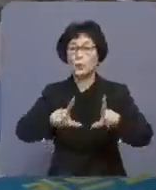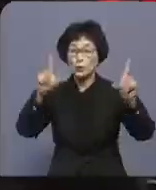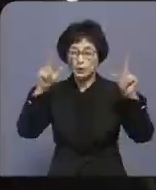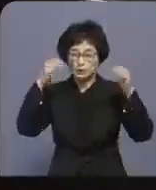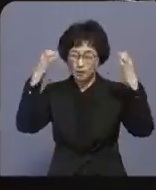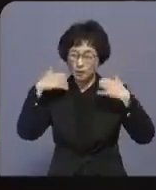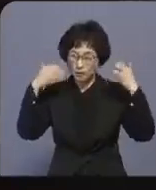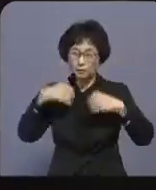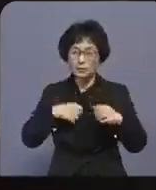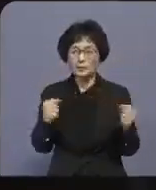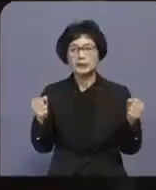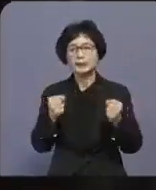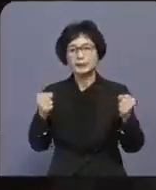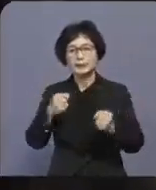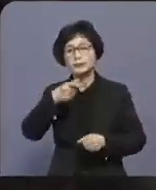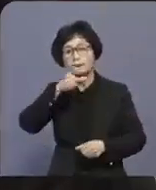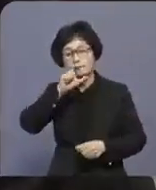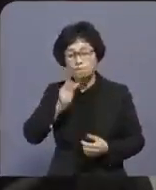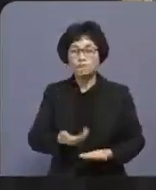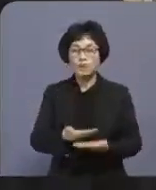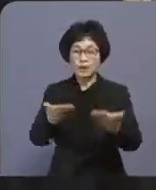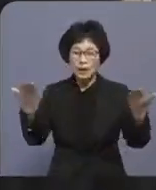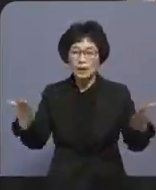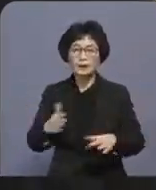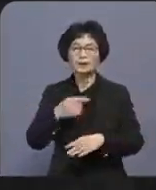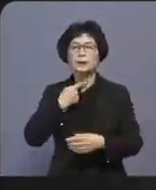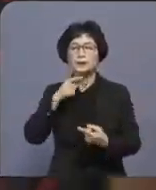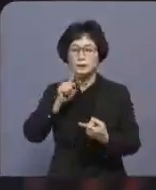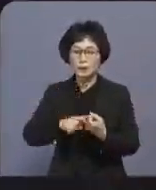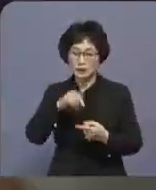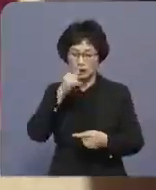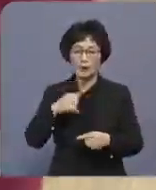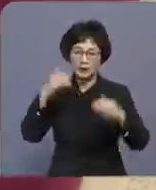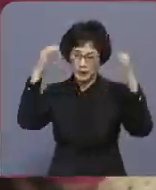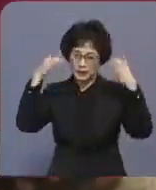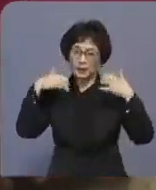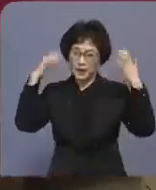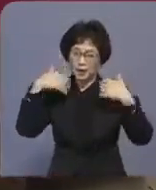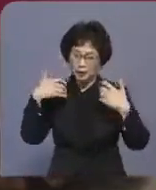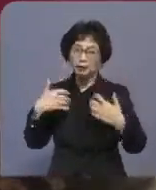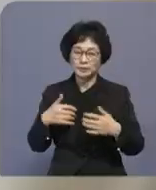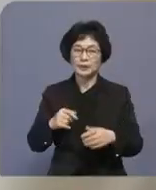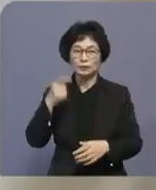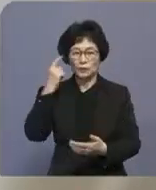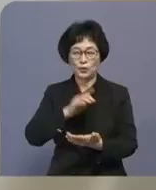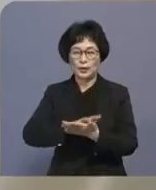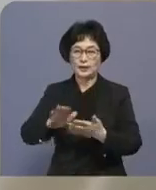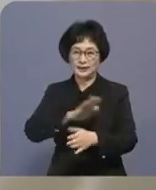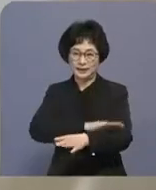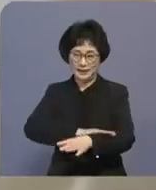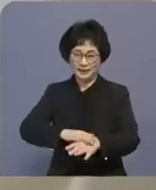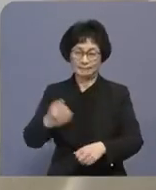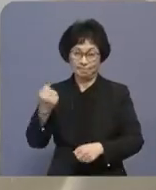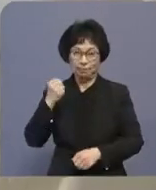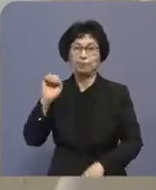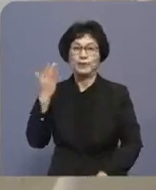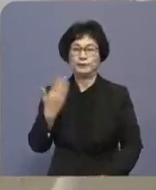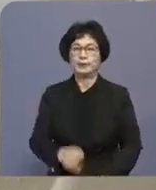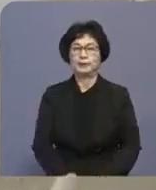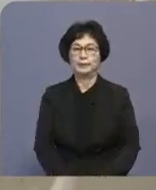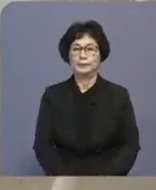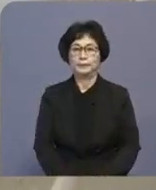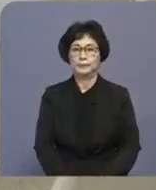하루, 차가운 생수를 나누는 따뜻한 나눔의 손길이 있어 여름을 나는 큰 힘이 되고 있습니다. KBS 뉴스 김아른입니다.